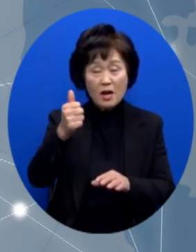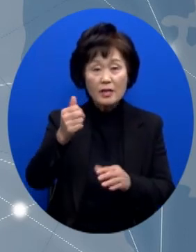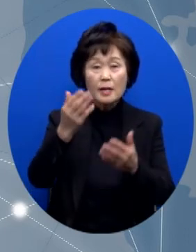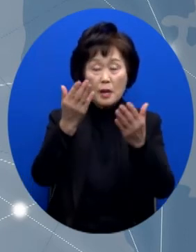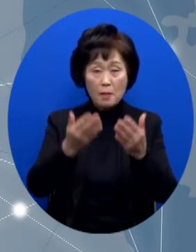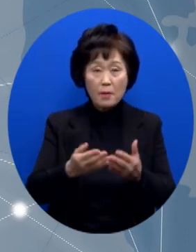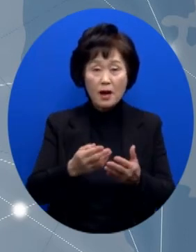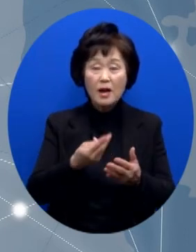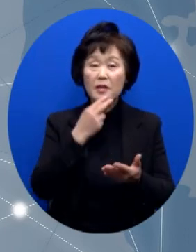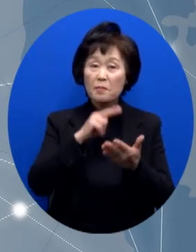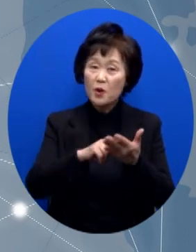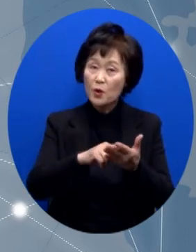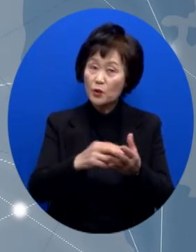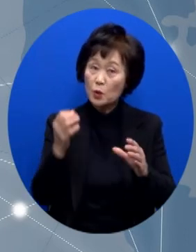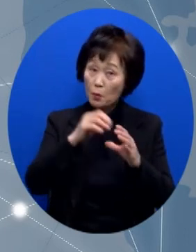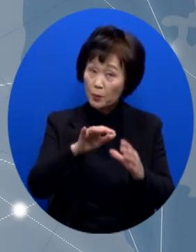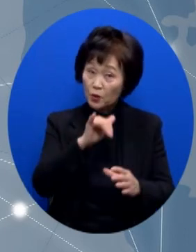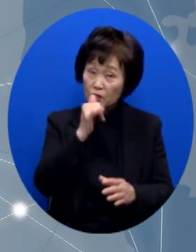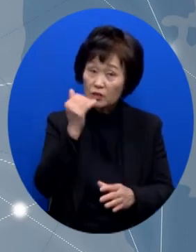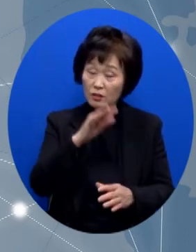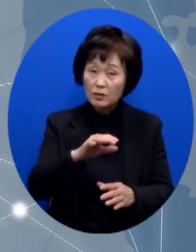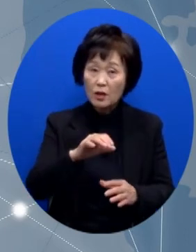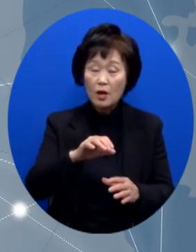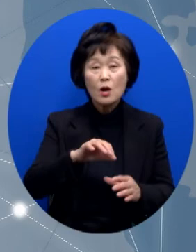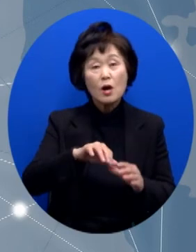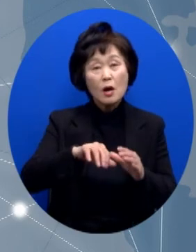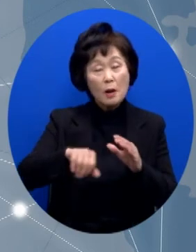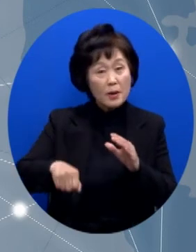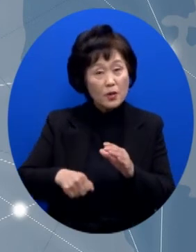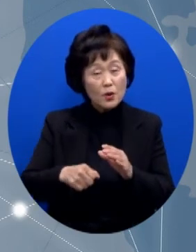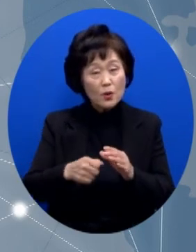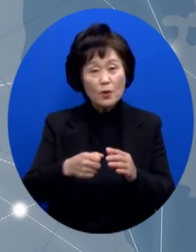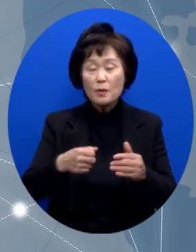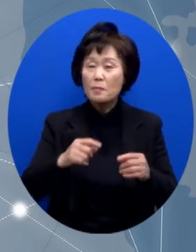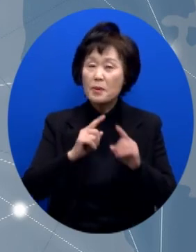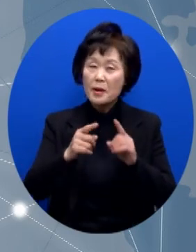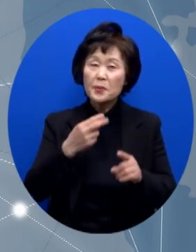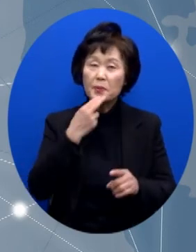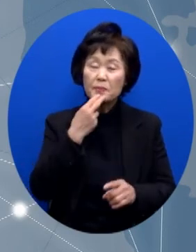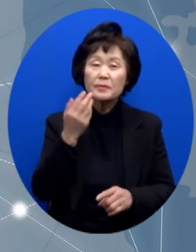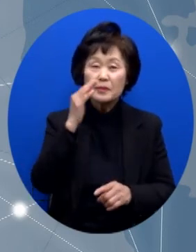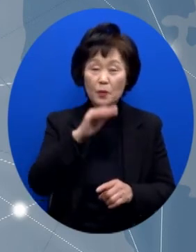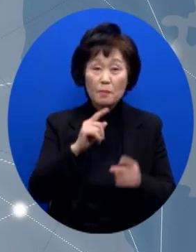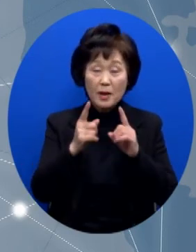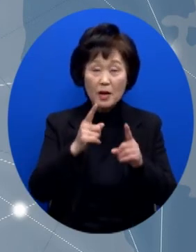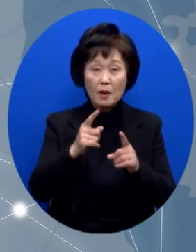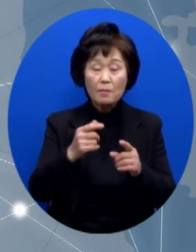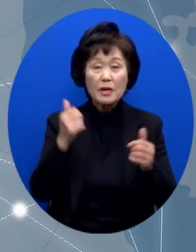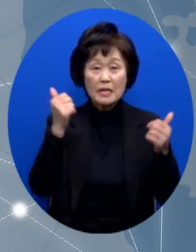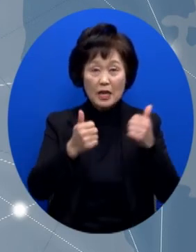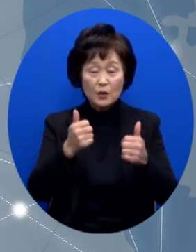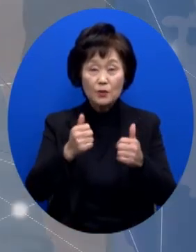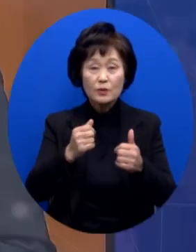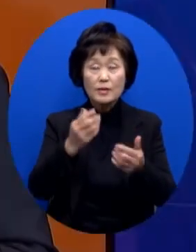법을 위반할 의도는 없었다면서 대부분 각국 정상들에게 받은 편지와 기념품이라고 강조했습니다.